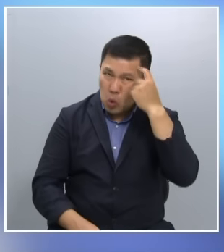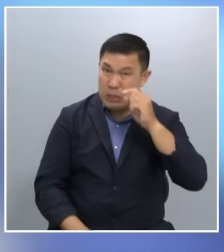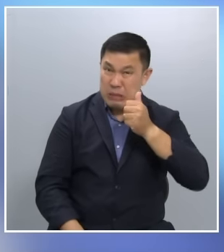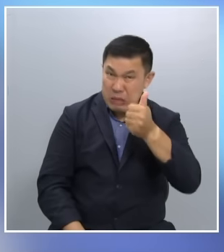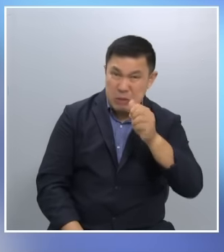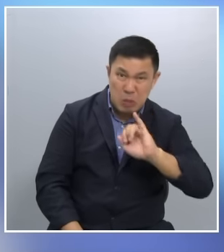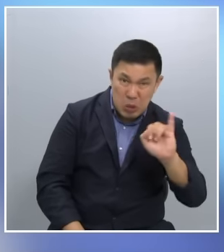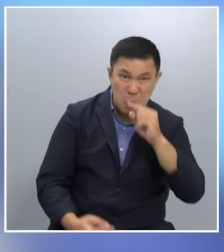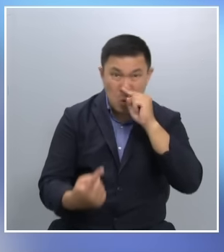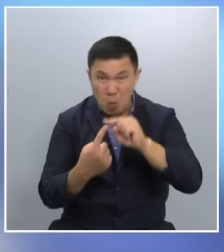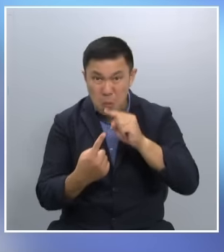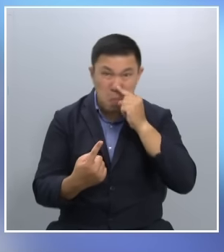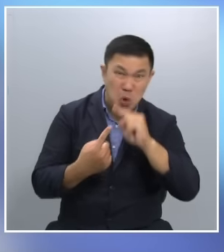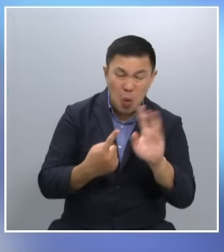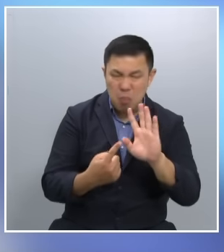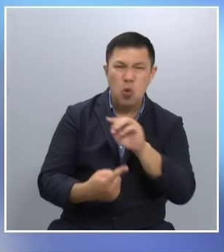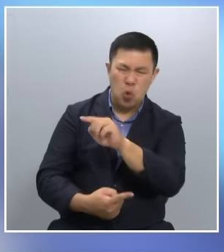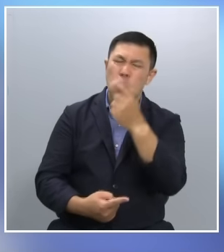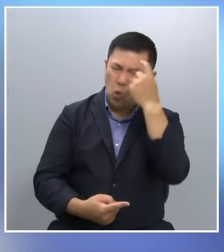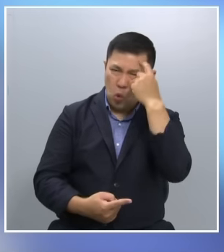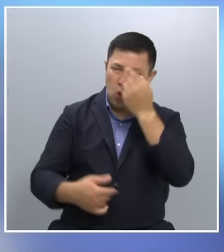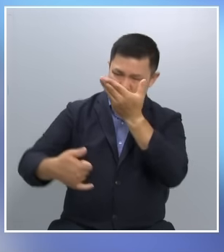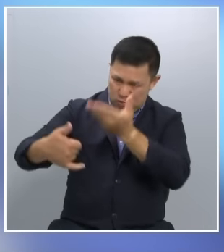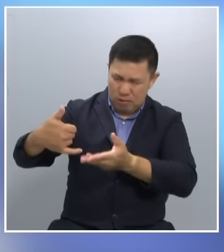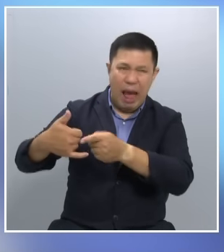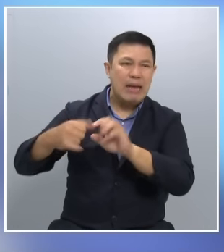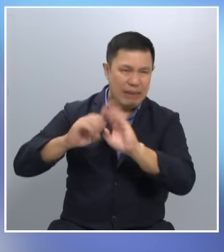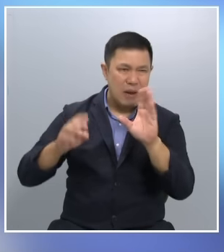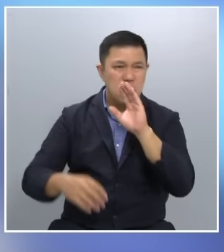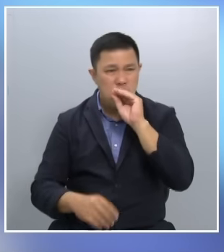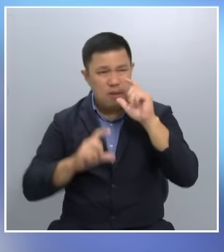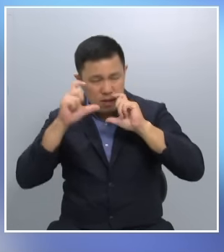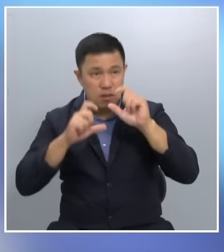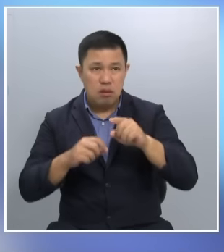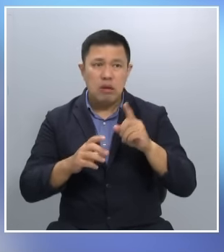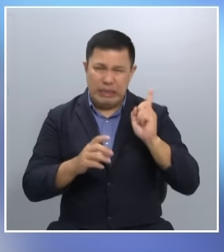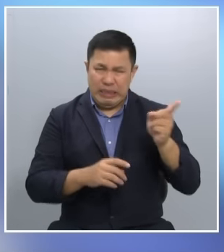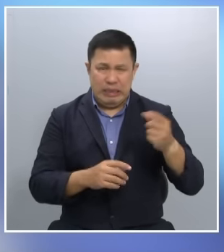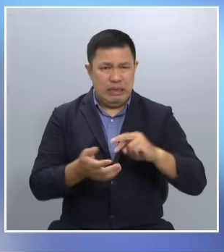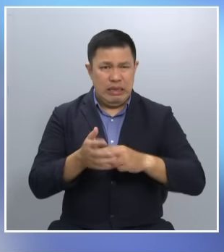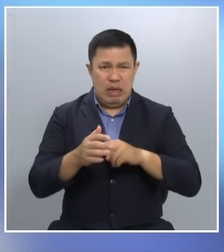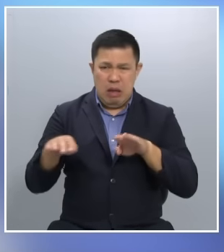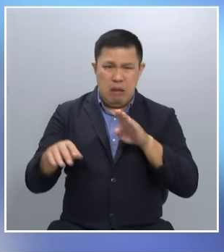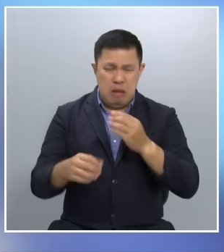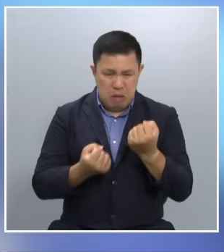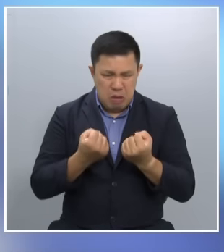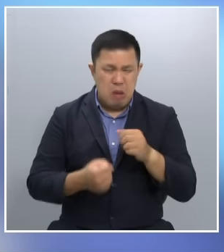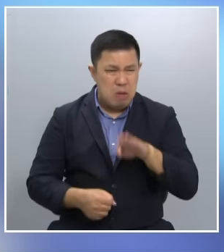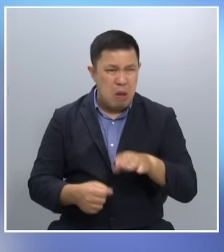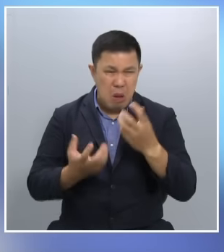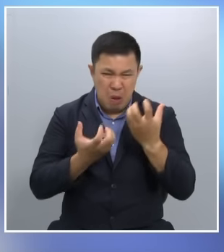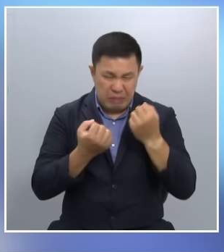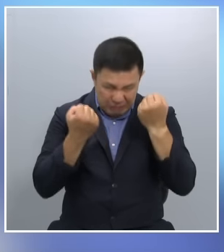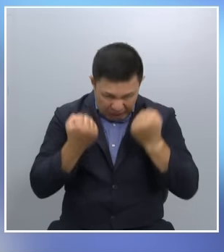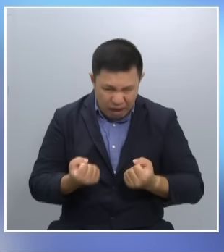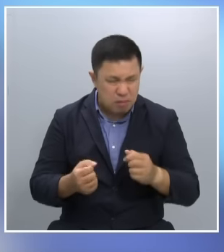ควรหรือไม่ควรเหมาะสมหรือไม่เหมาะสมนั่นแหละคือคำตัดสิน บางก็ว่าเอาจริงเขาก็ทิ่มแหละเบรกให้เขาหน่อยรถหนักแต่เร่งเ